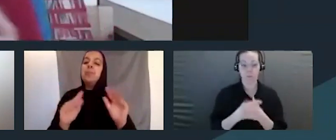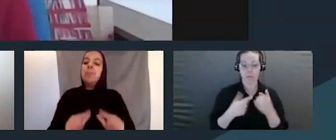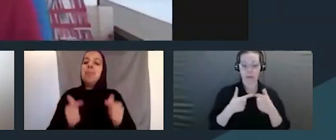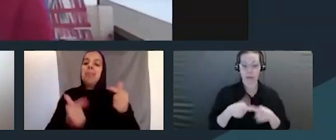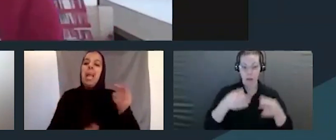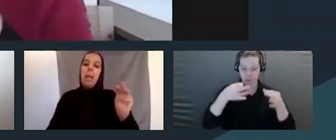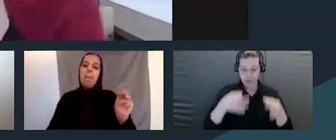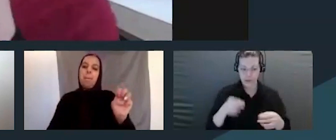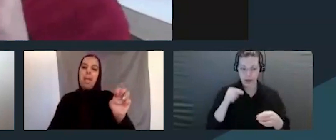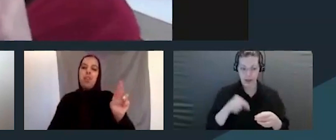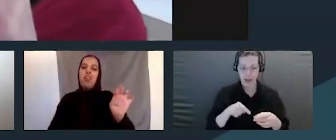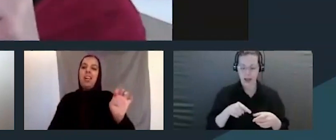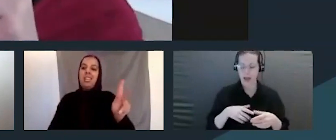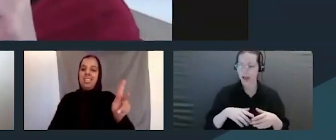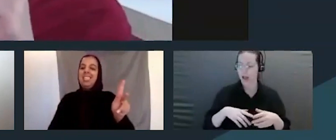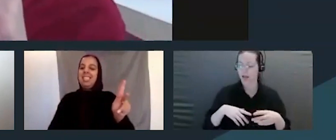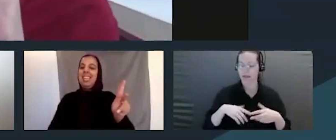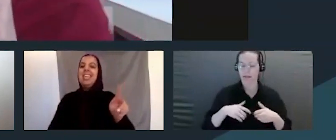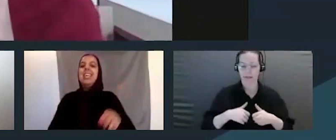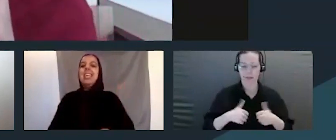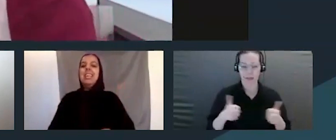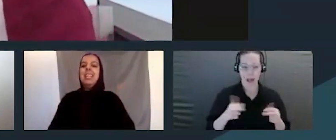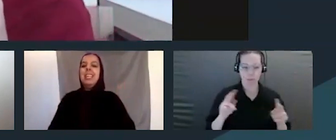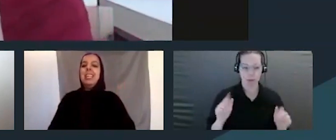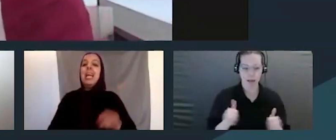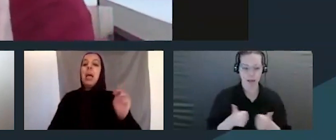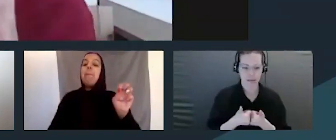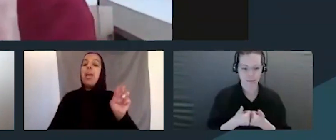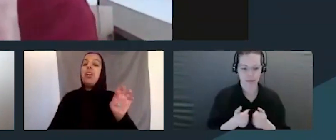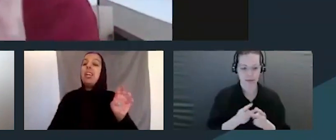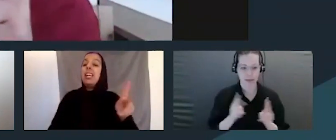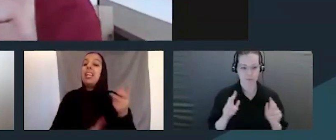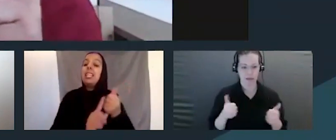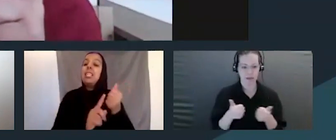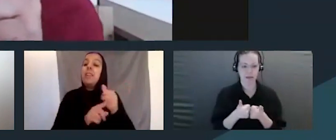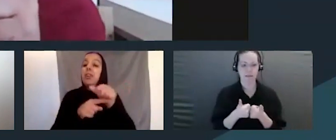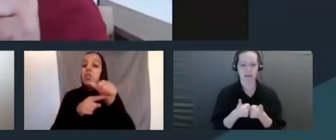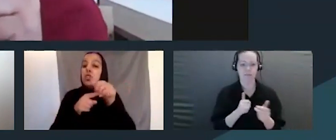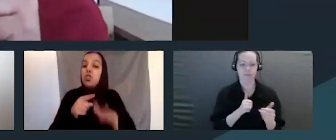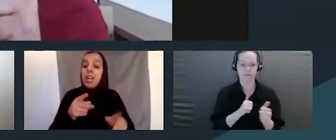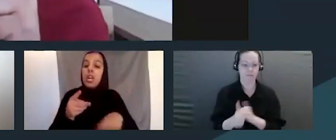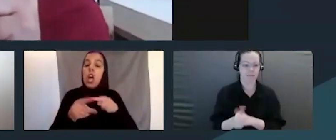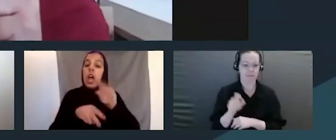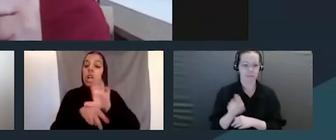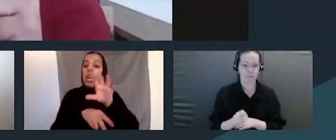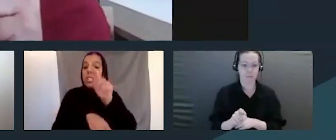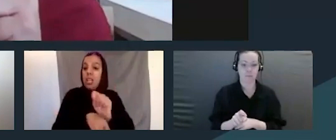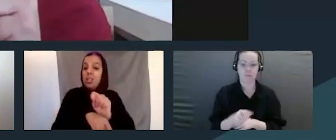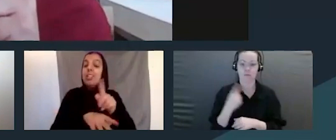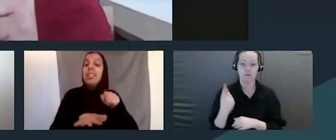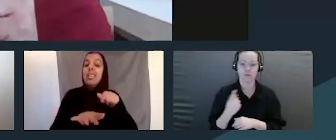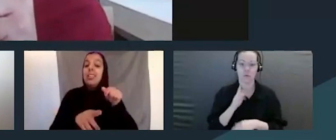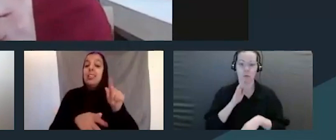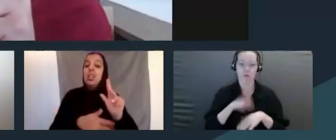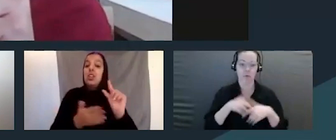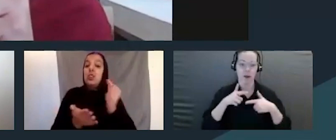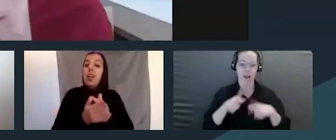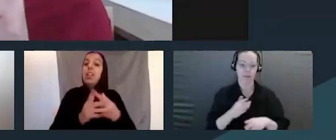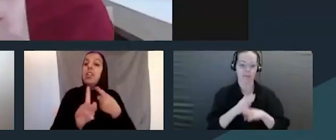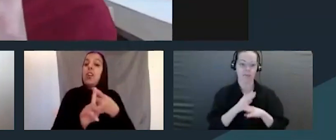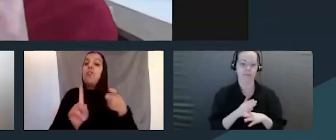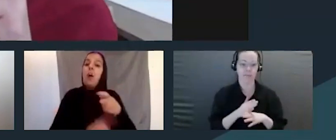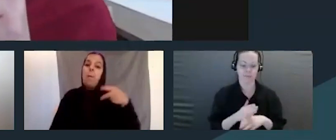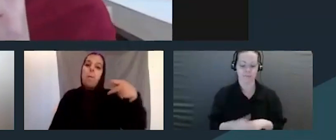Mirek de Jelsi est un commerçant, est un consultant et il est associé avec l'université en Pologne.